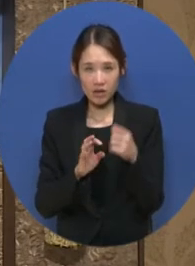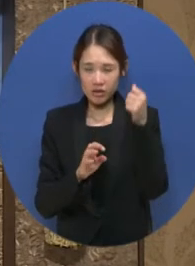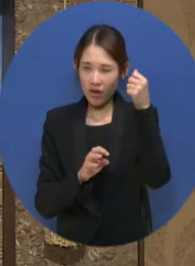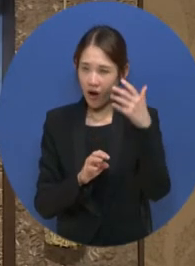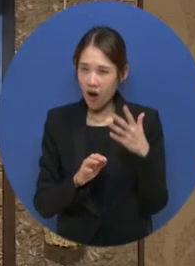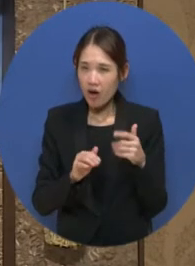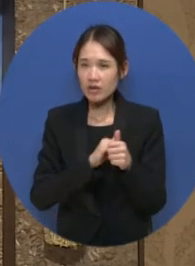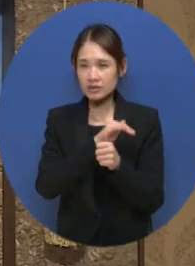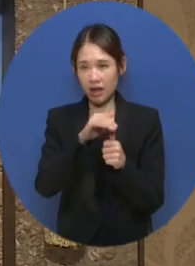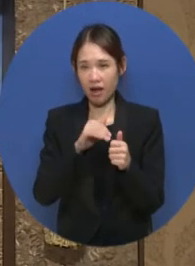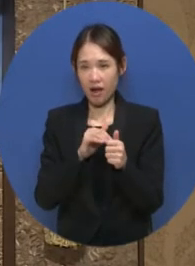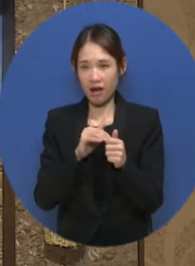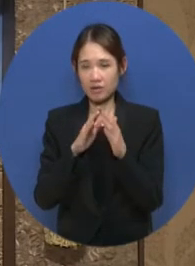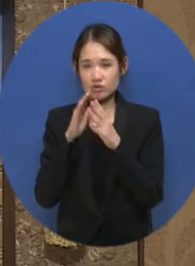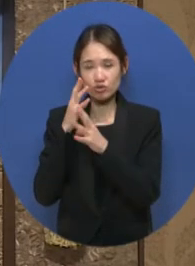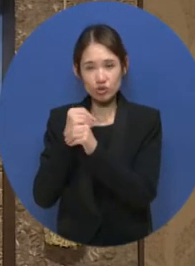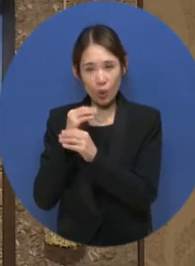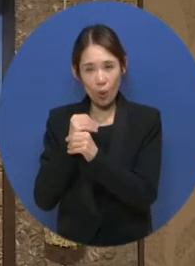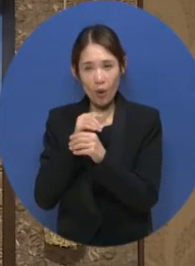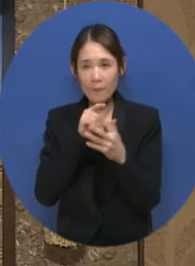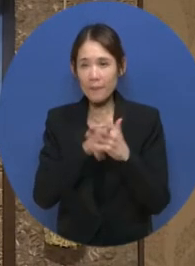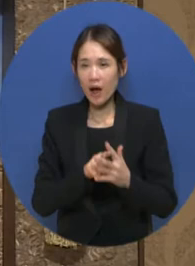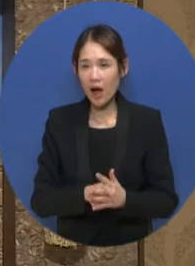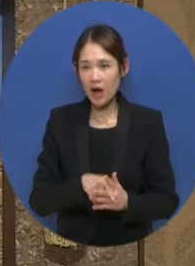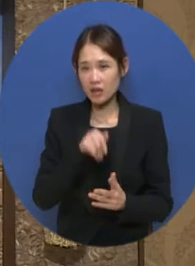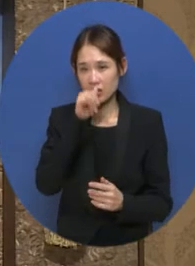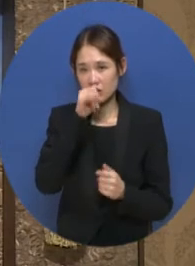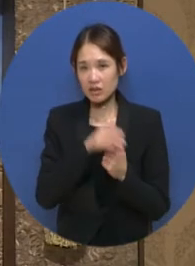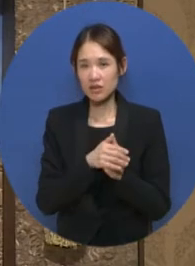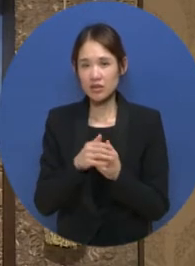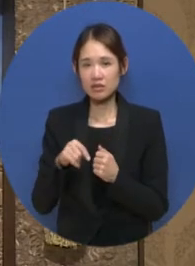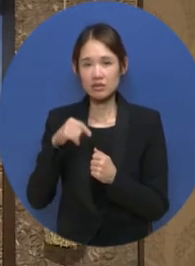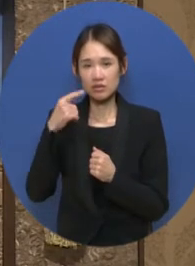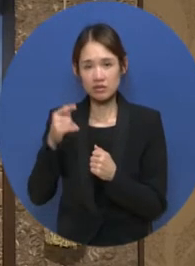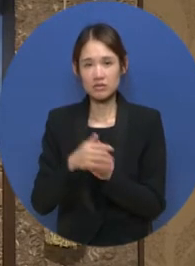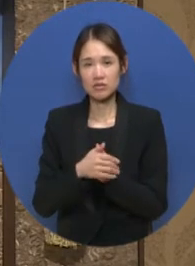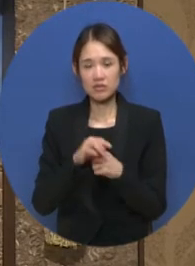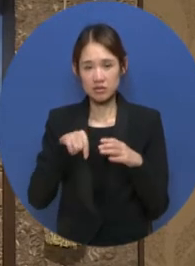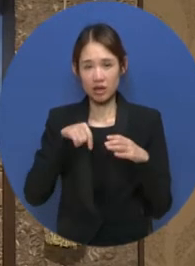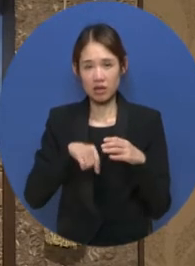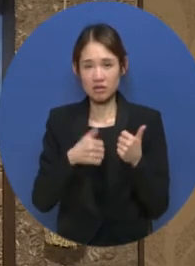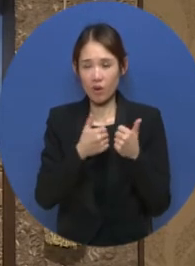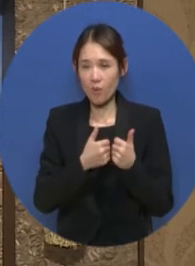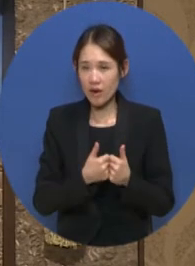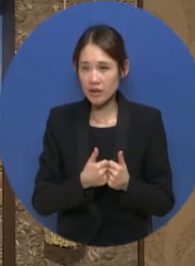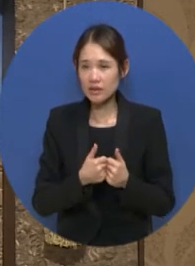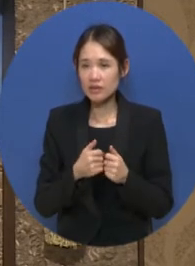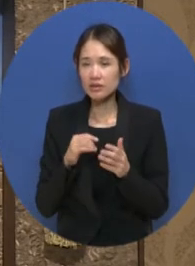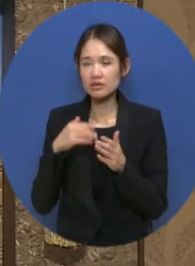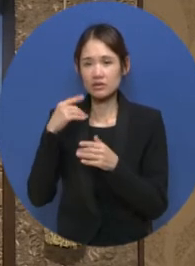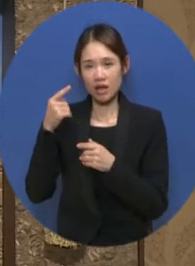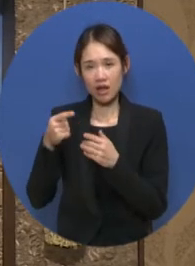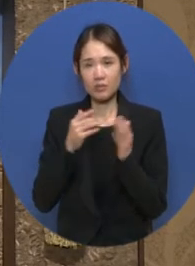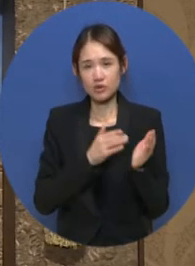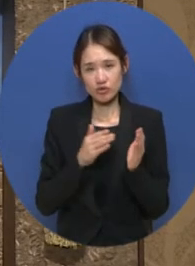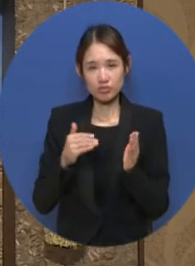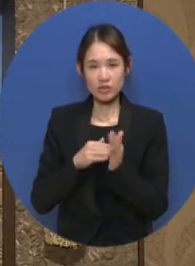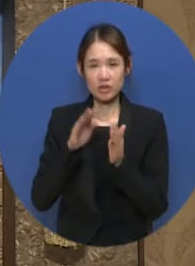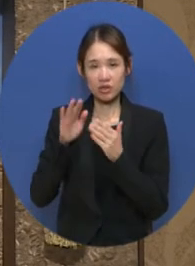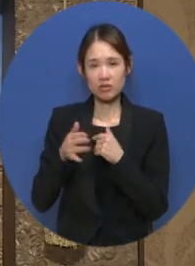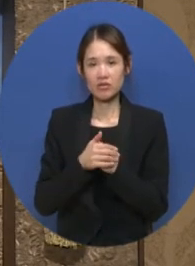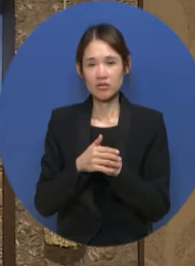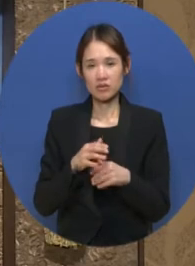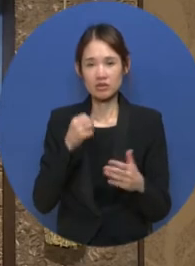인적사항 이라든지 주소를 우선 파악을 하게 됩니다 그런 다음에 이제 내부에서 회의를 해서 좀 준비를 한 다음에 이제